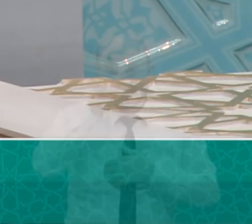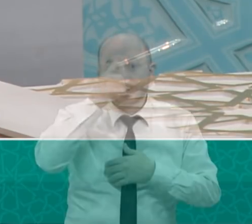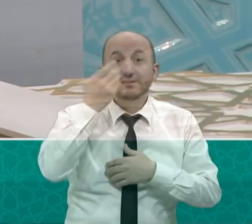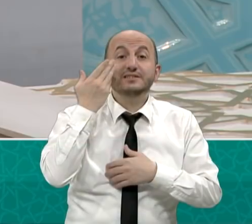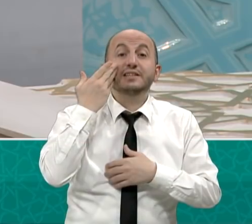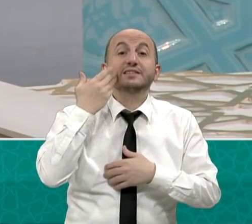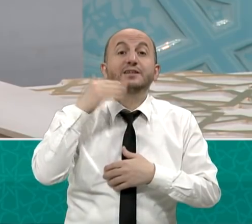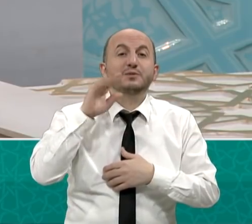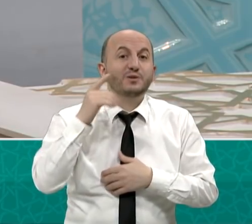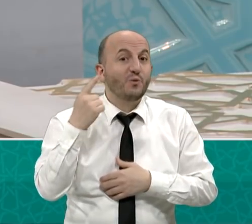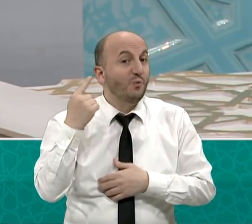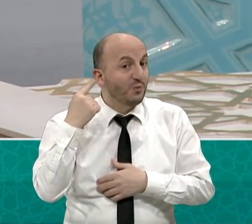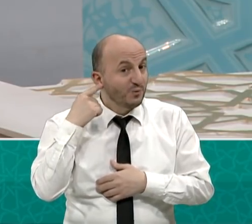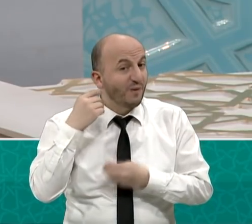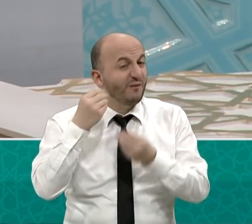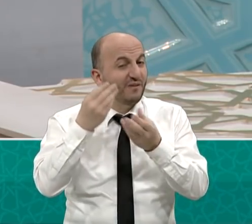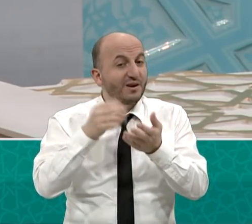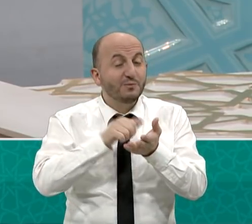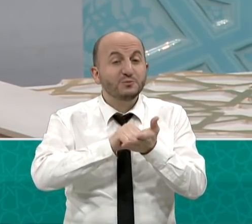seyretmeyen, kulak veren bütün